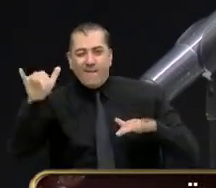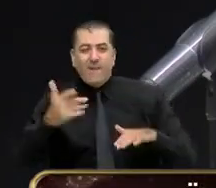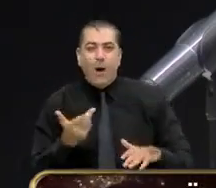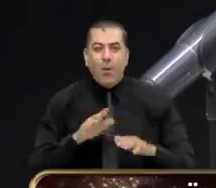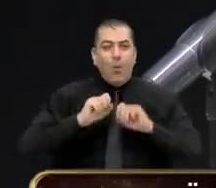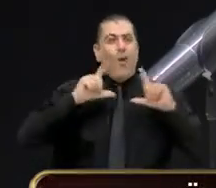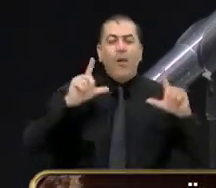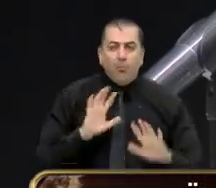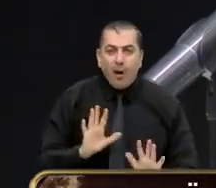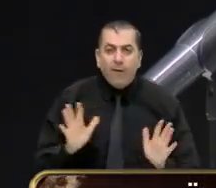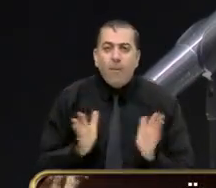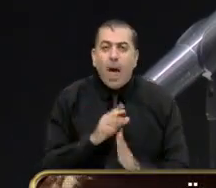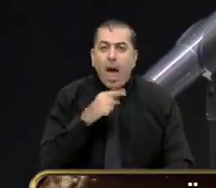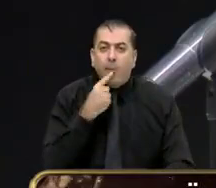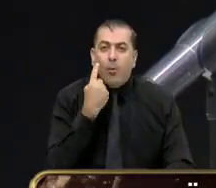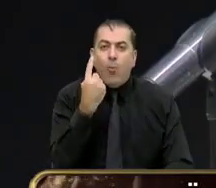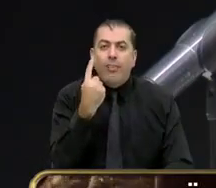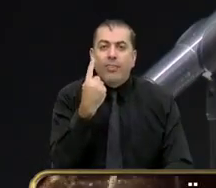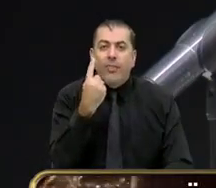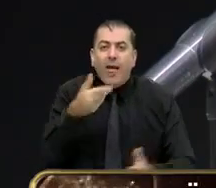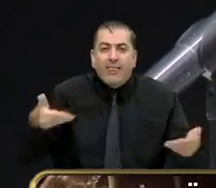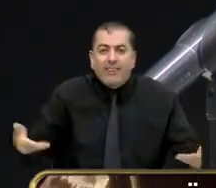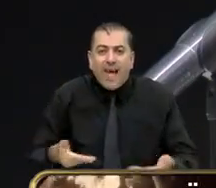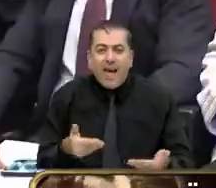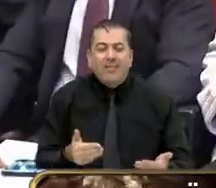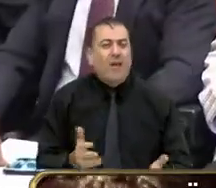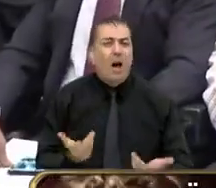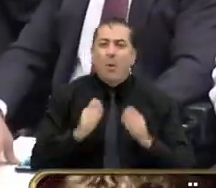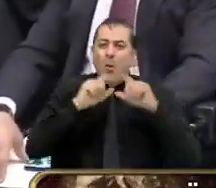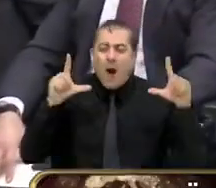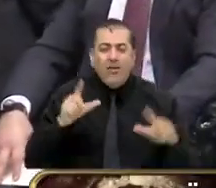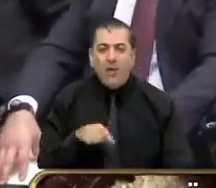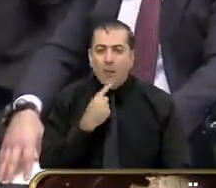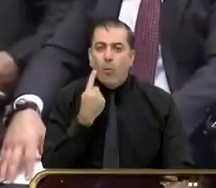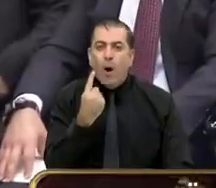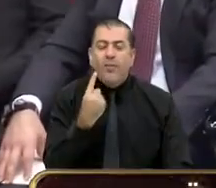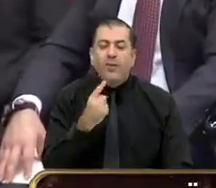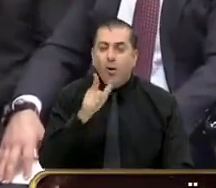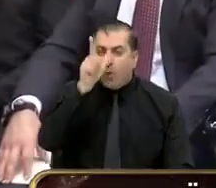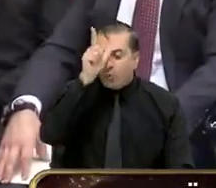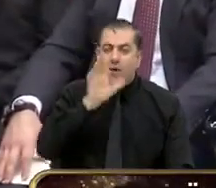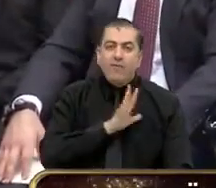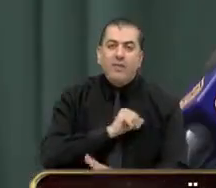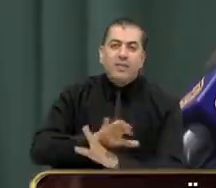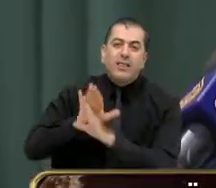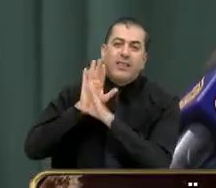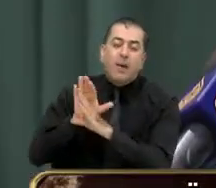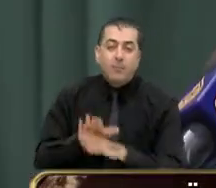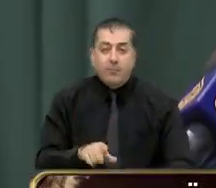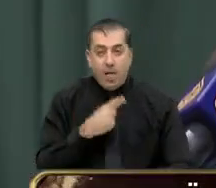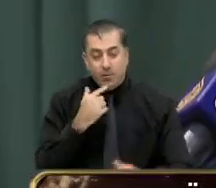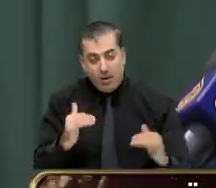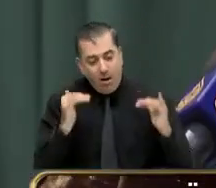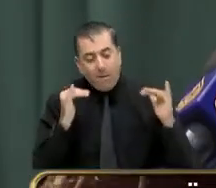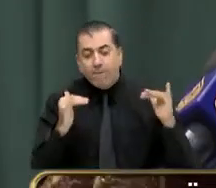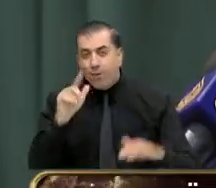واضح، سياساتنا واضحة، إسنادنا لأشقائنا الفلسطينيين واضح. موقف الأردن كان ولا يزال ثابتا راسخا